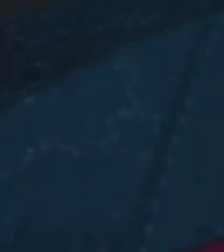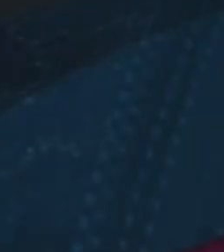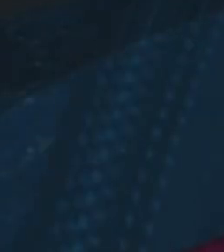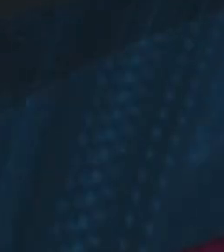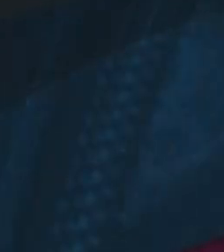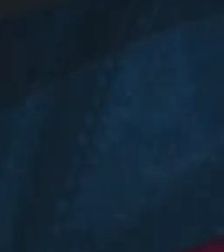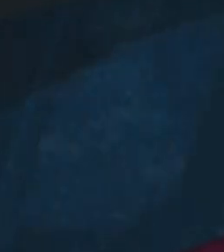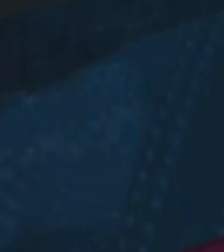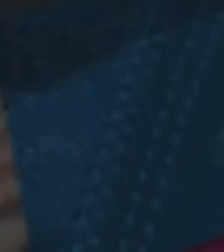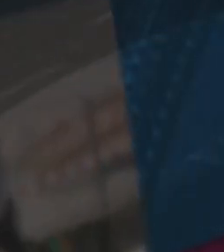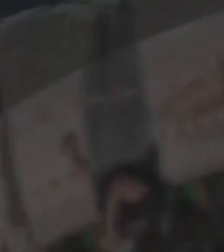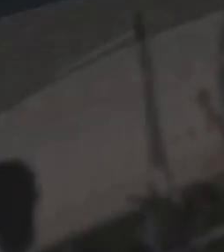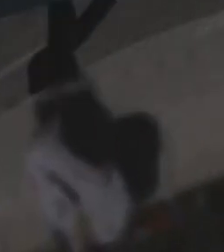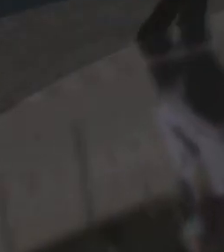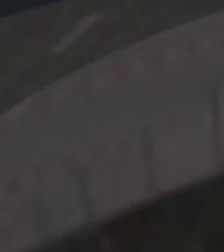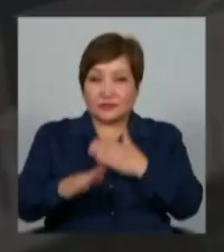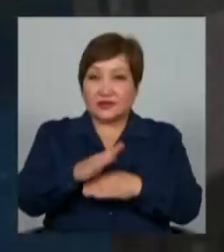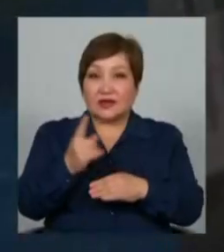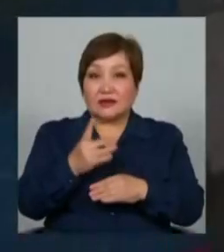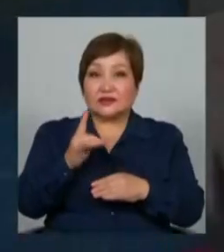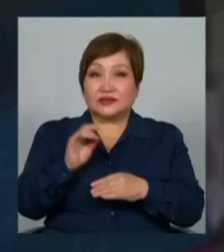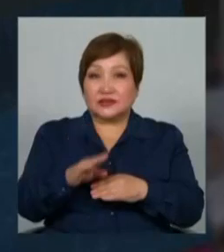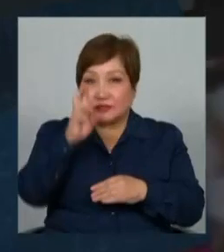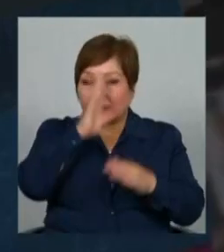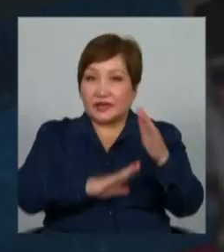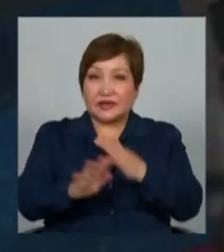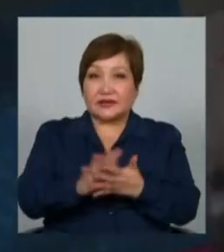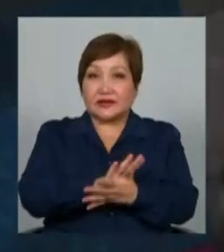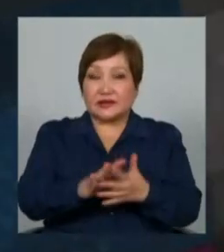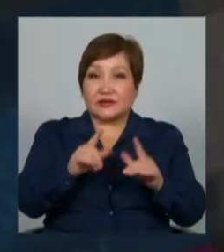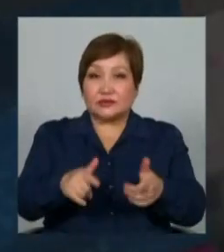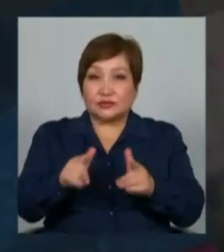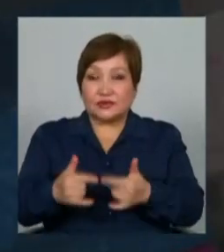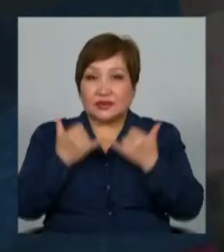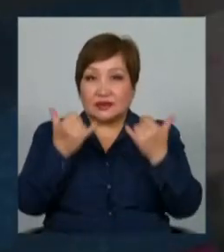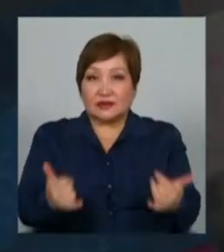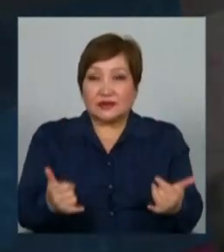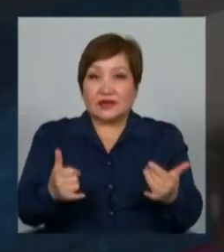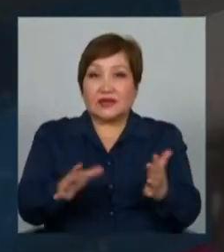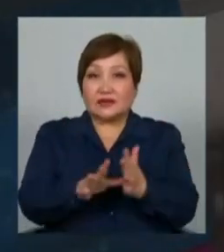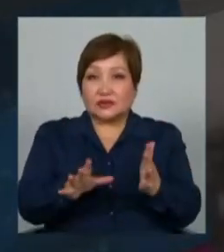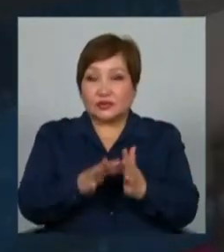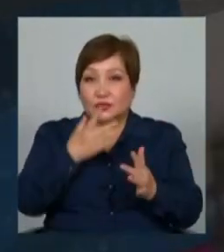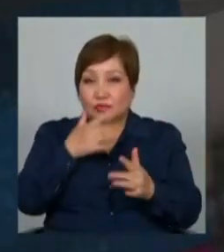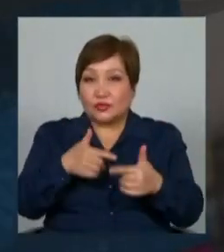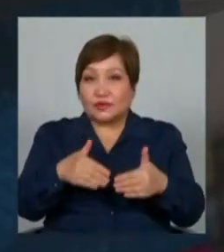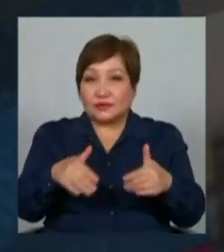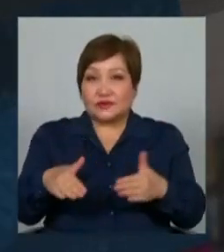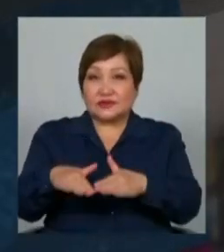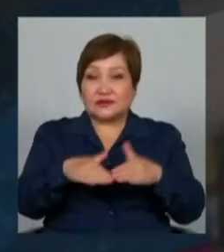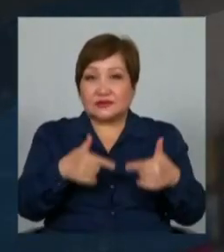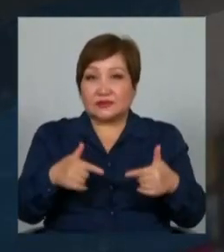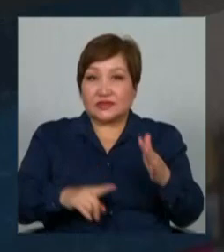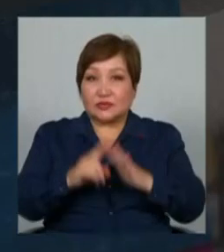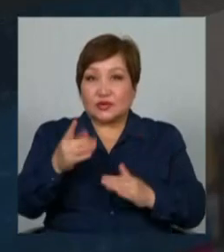Назарларыңызға жаңалықтар. Елімізде алғаш рет мемлекеттік грантқа түсушілерге арналған электронды ұлттық бірыңғай тестілеу басталды. Бүгін